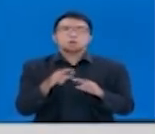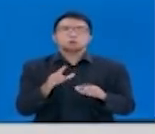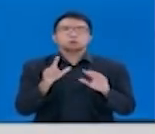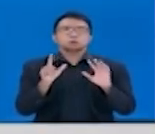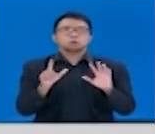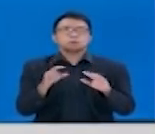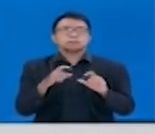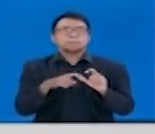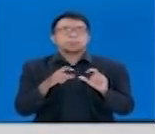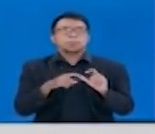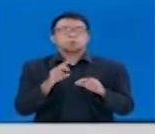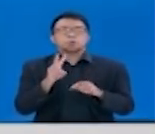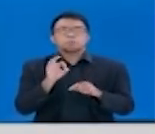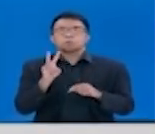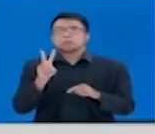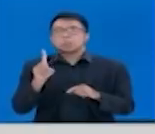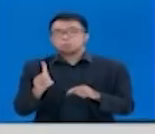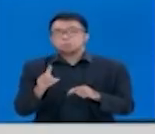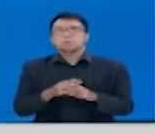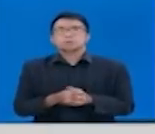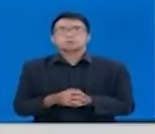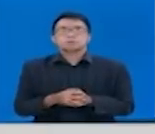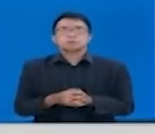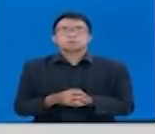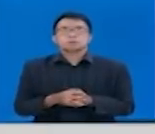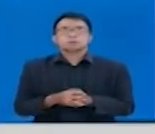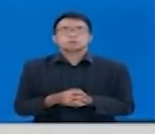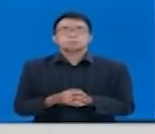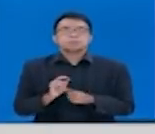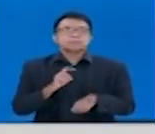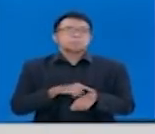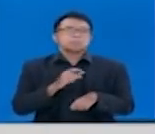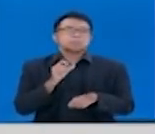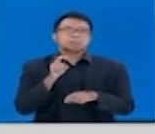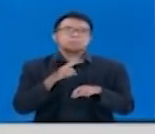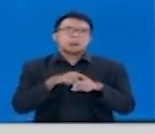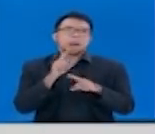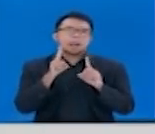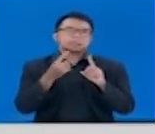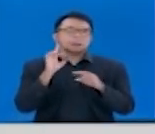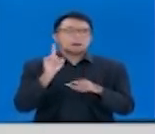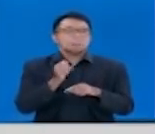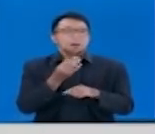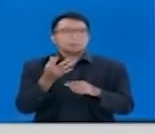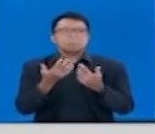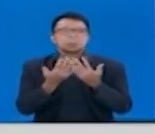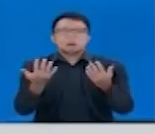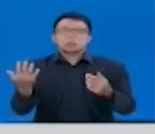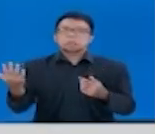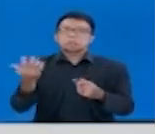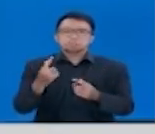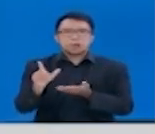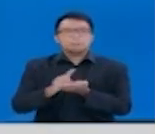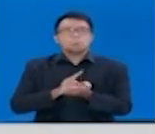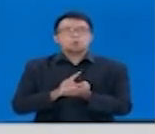7 September 2021, tepatnya pukul 11 siang, ada beberapa masyarakat yang melapor ke Satreskrim,